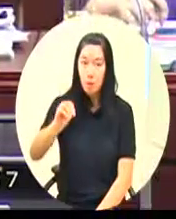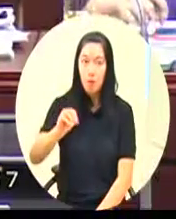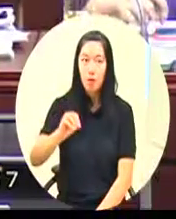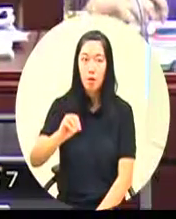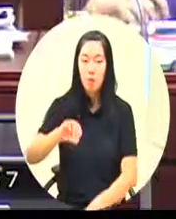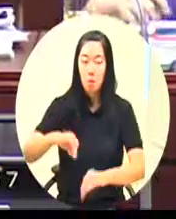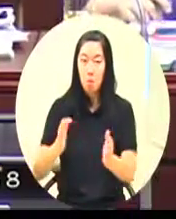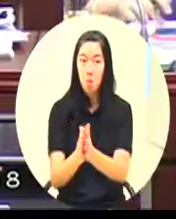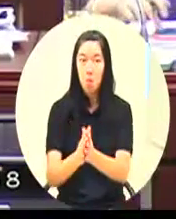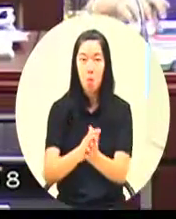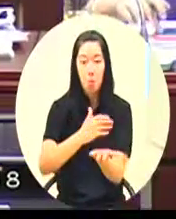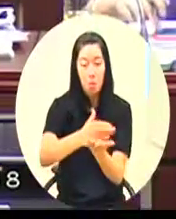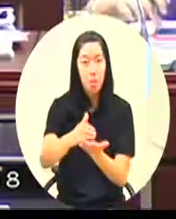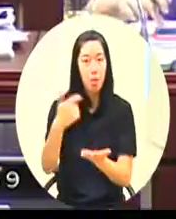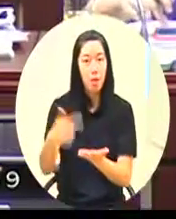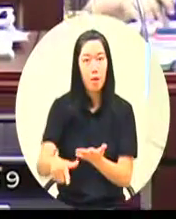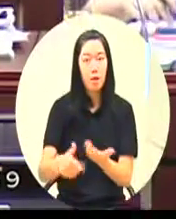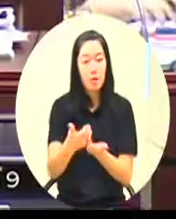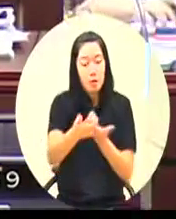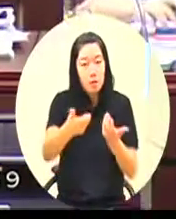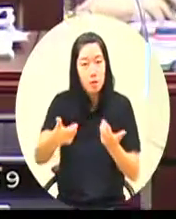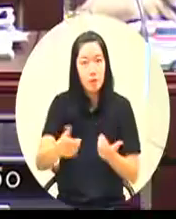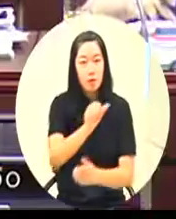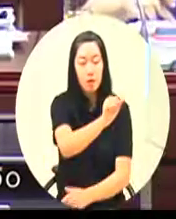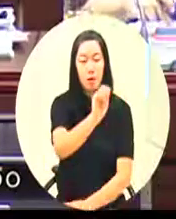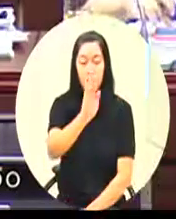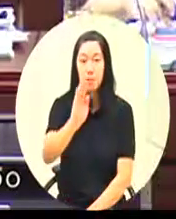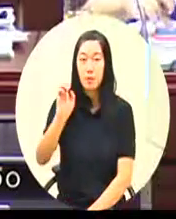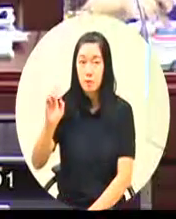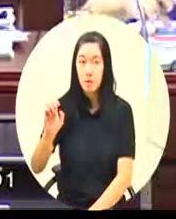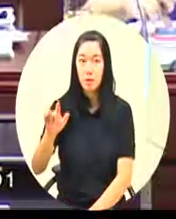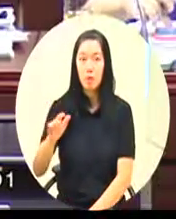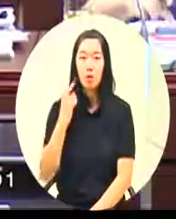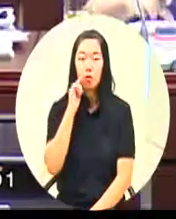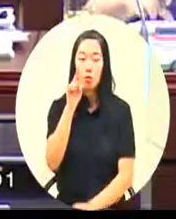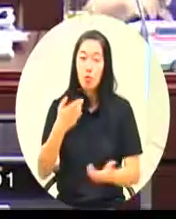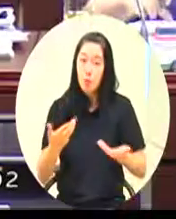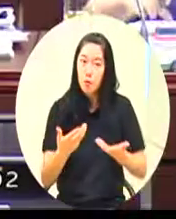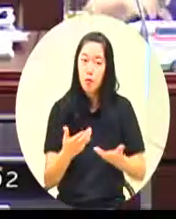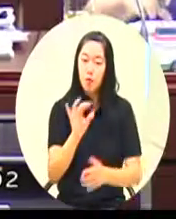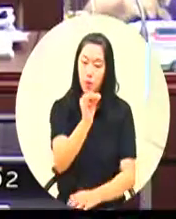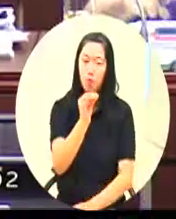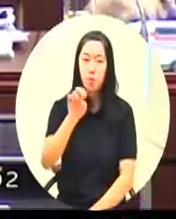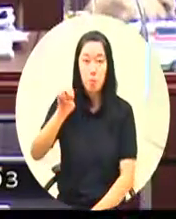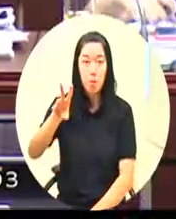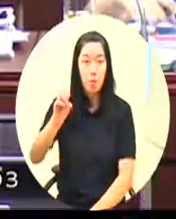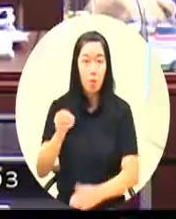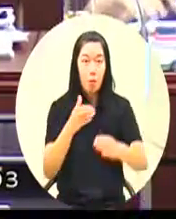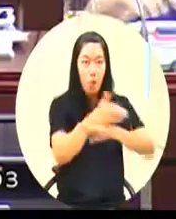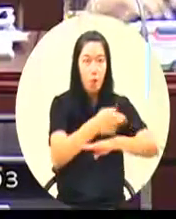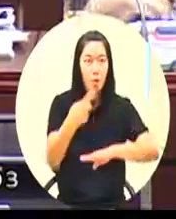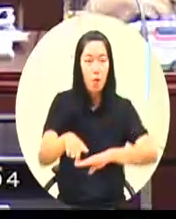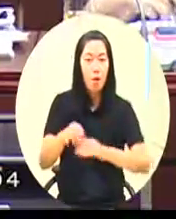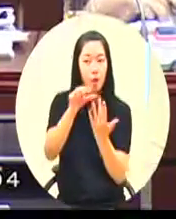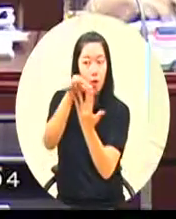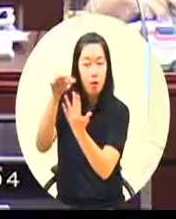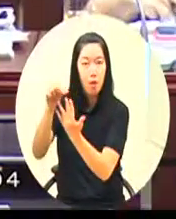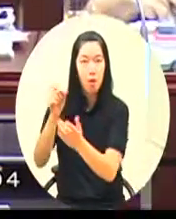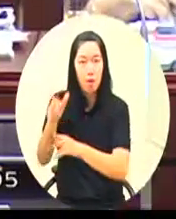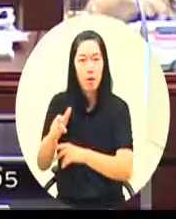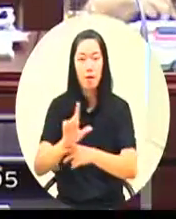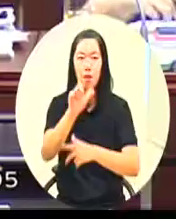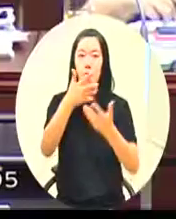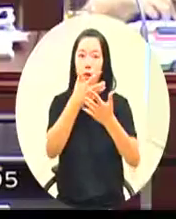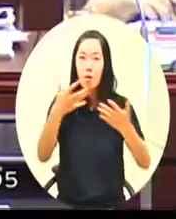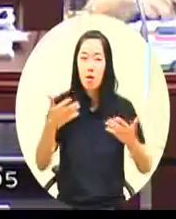接下来分级的来讲，如果说一个案子是超过100万到200万，它还有采购，还要上网招标等等。